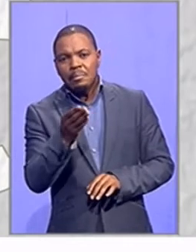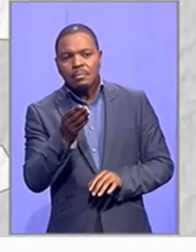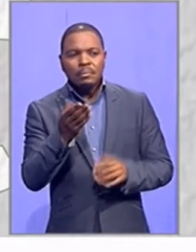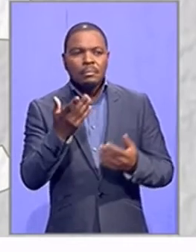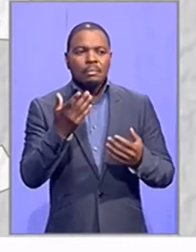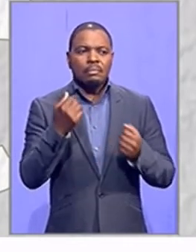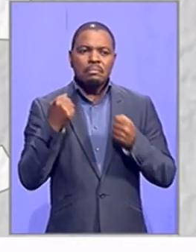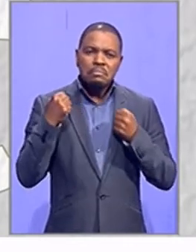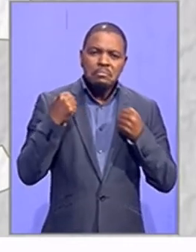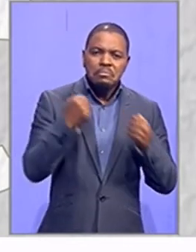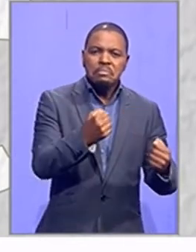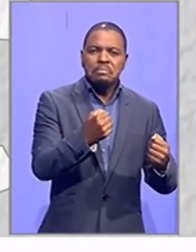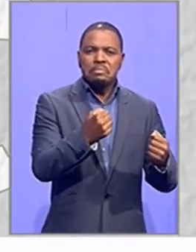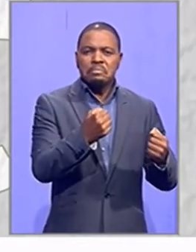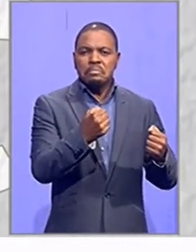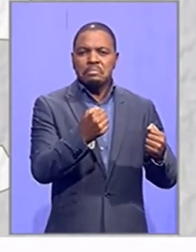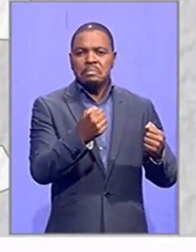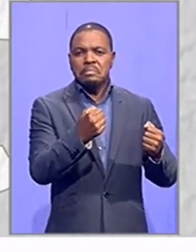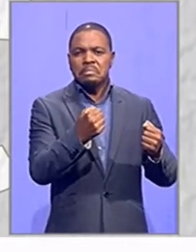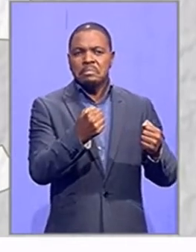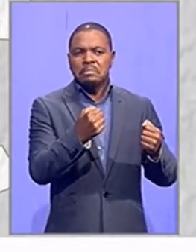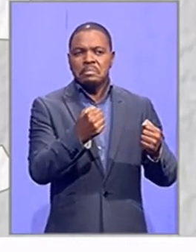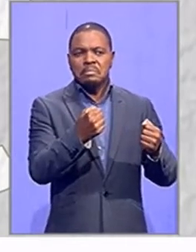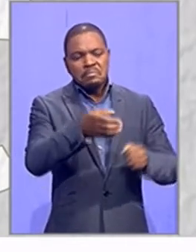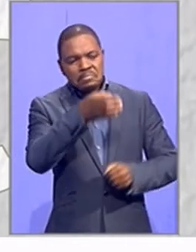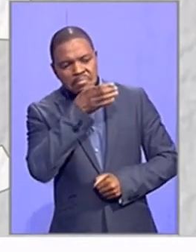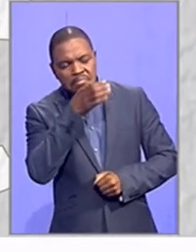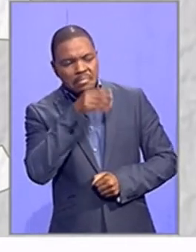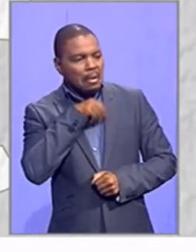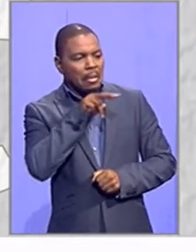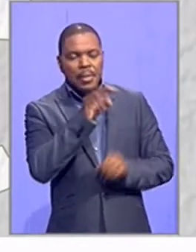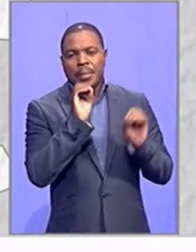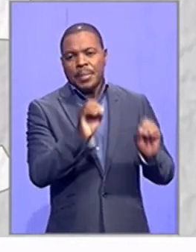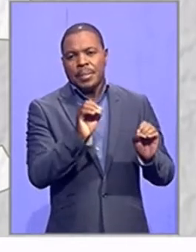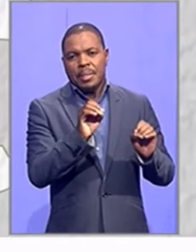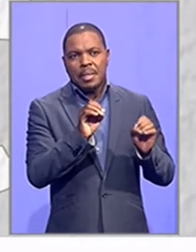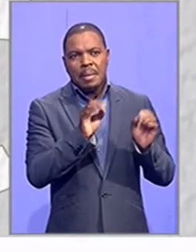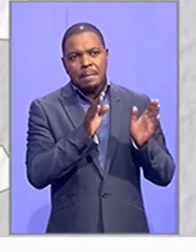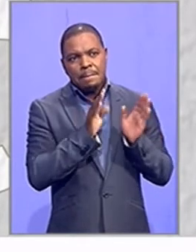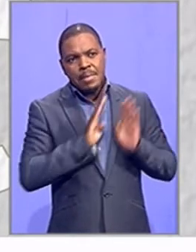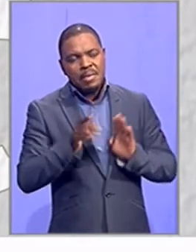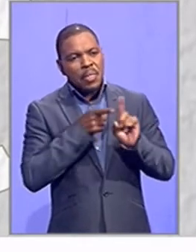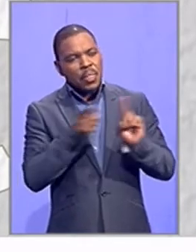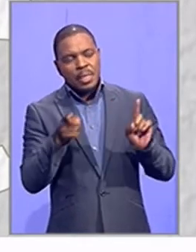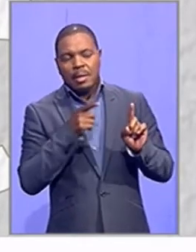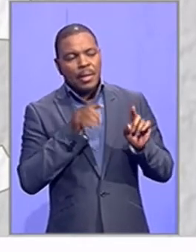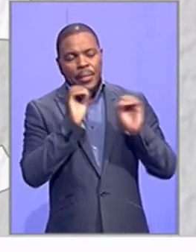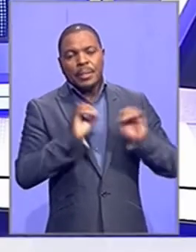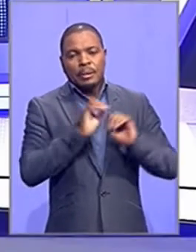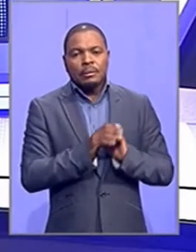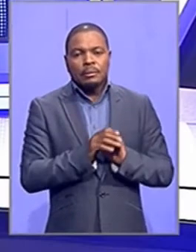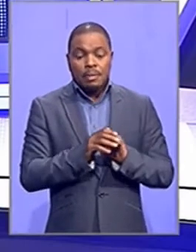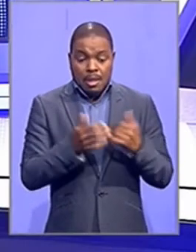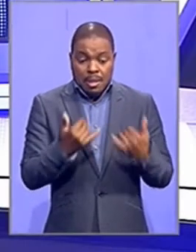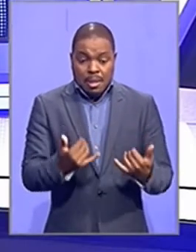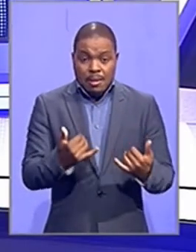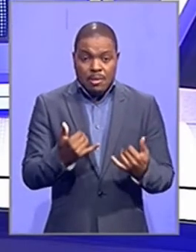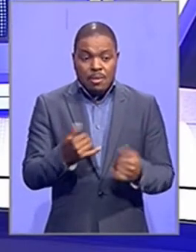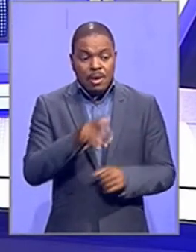ba kganna ba nwele majwala kapa ba misbehavior mo pakeng eno gona